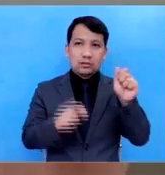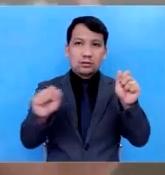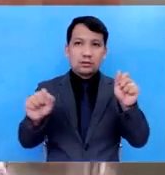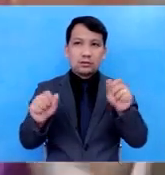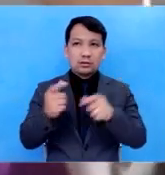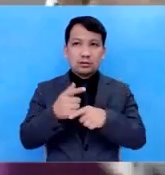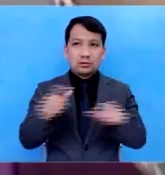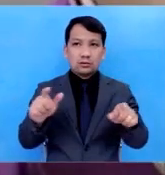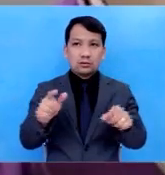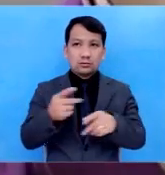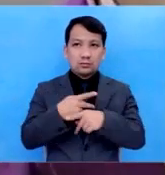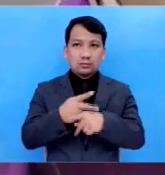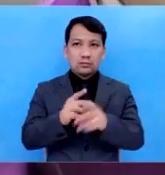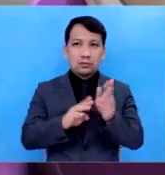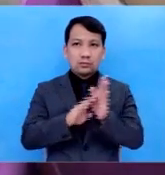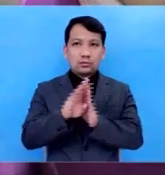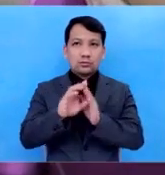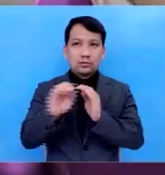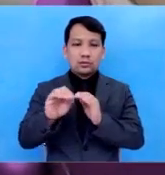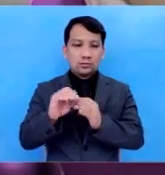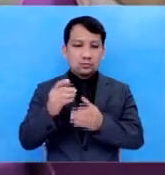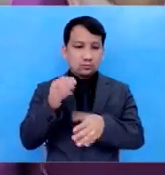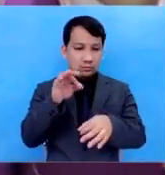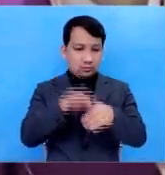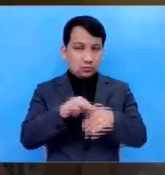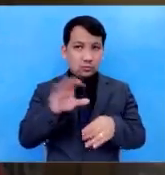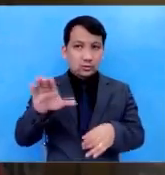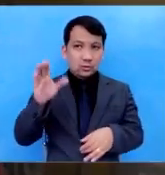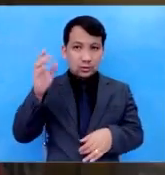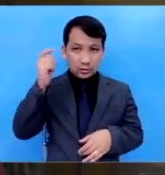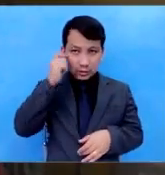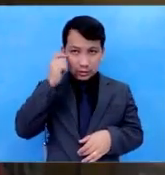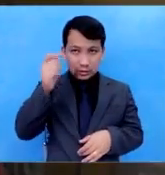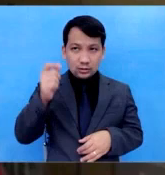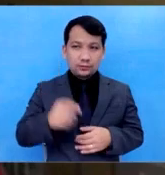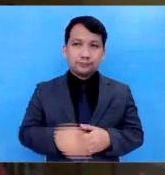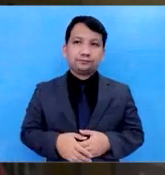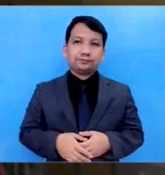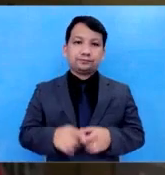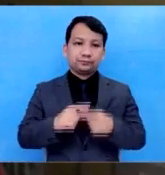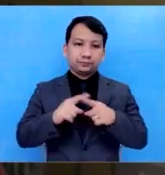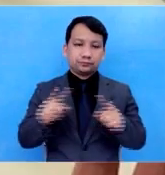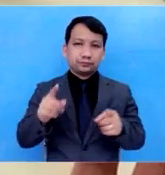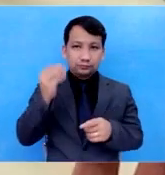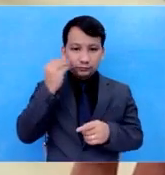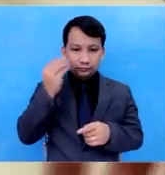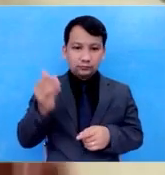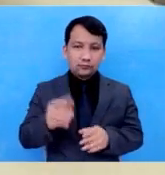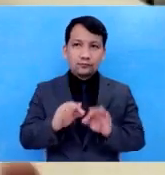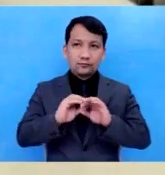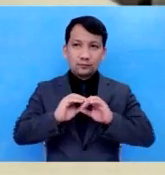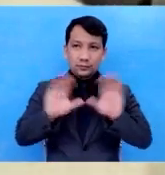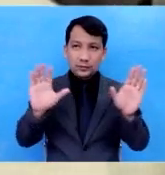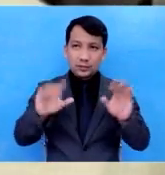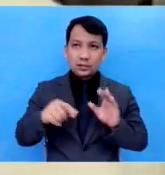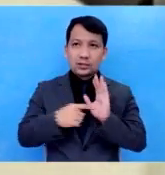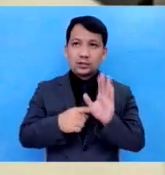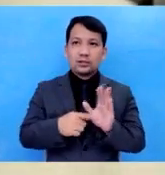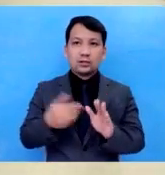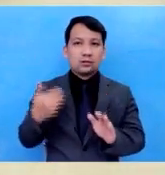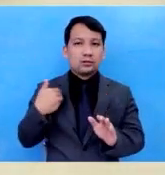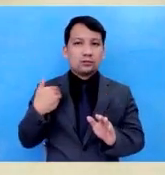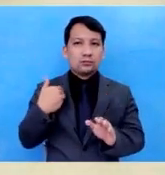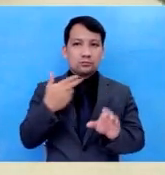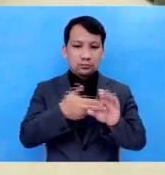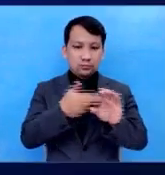o progressive naman ang inaasahang boboto kay Cardinal Tagle. Pero sa isang panayam, nilinaw ni Pope Francis na hindi siya magbibitiw